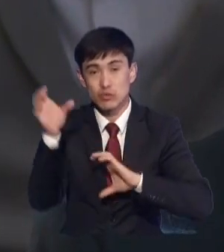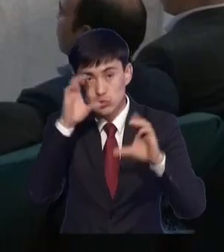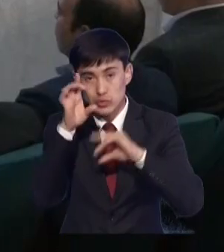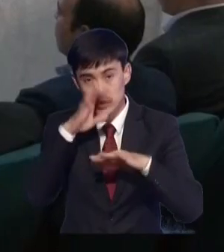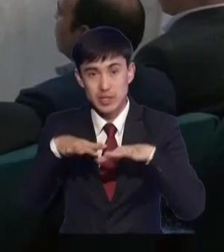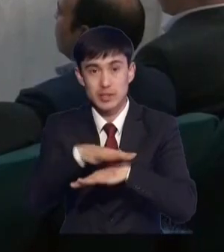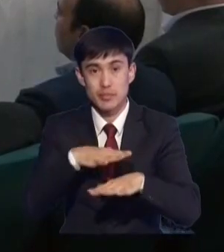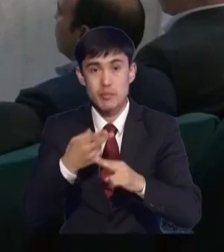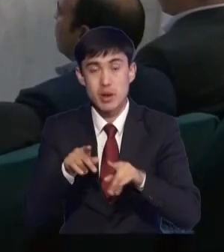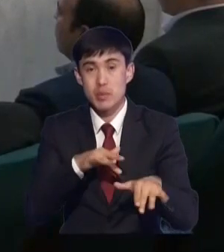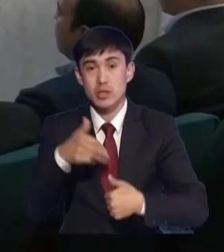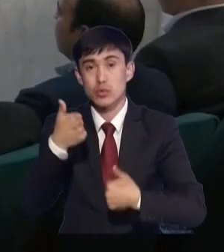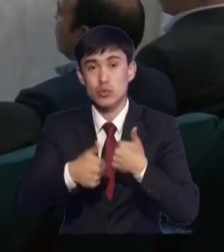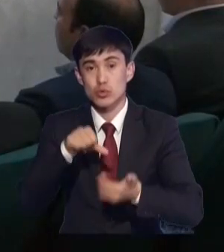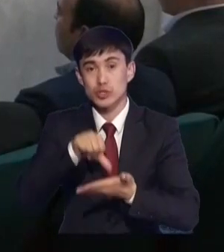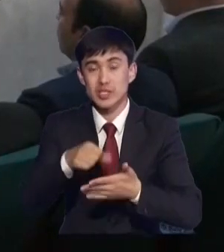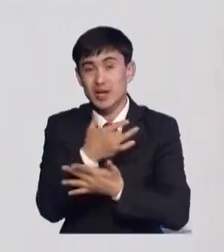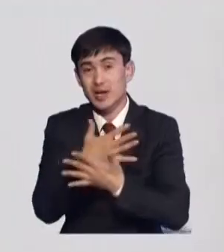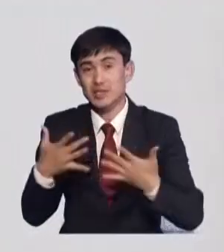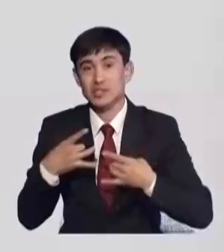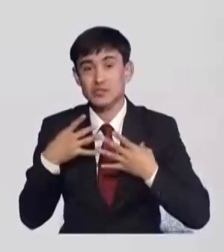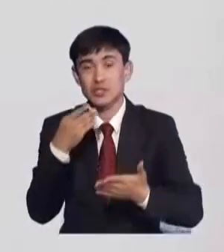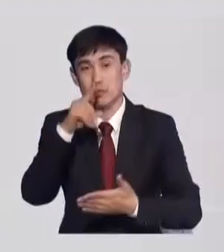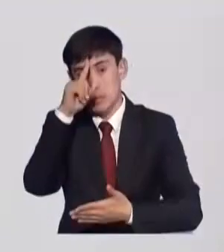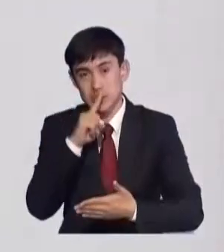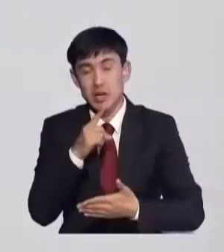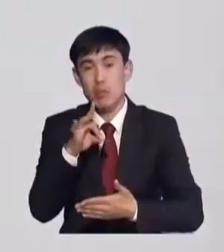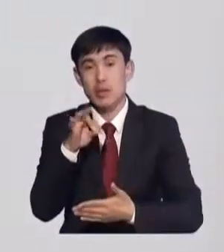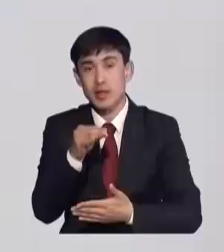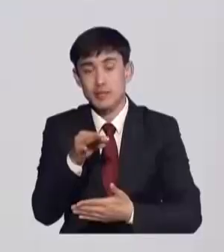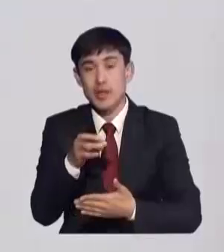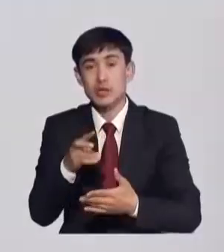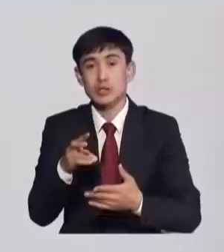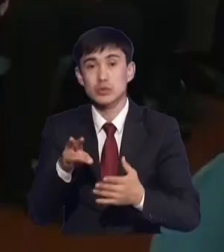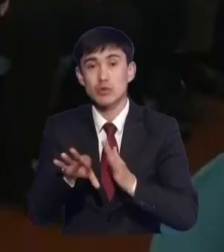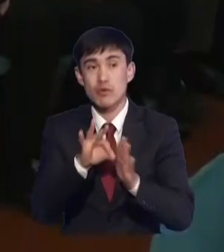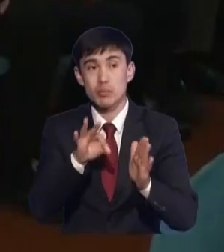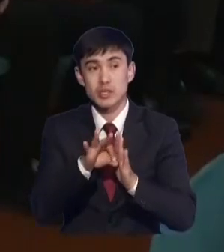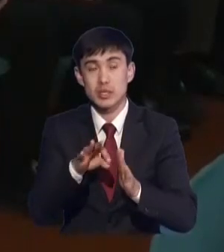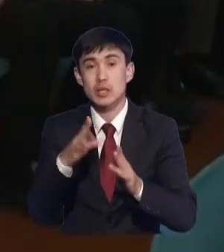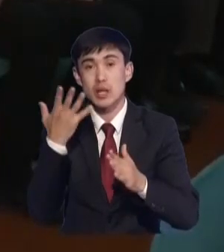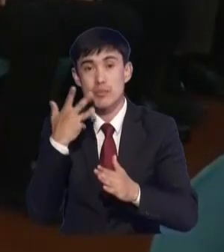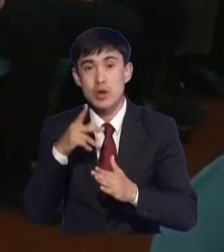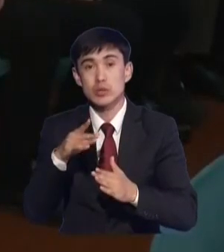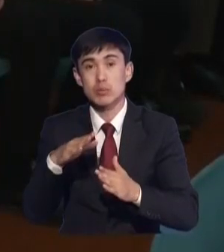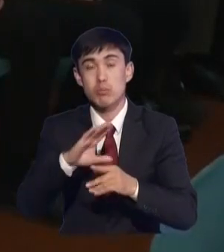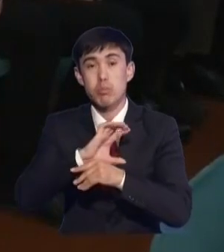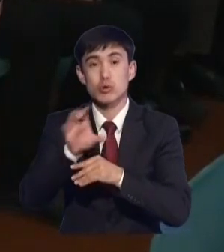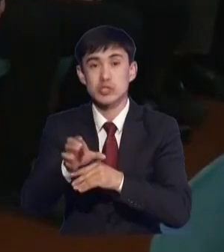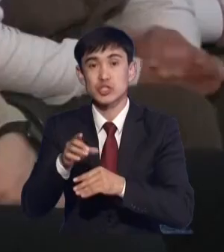страны. Мероприятие приурочено к празднованию священного месяца Рамадан, а также ночи предопределения, когда был ниспослан